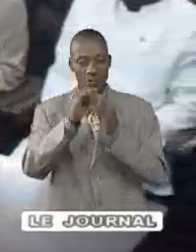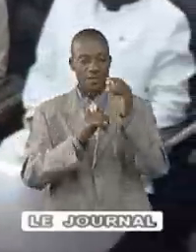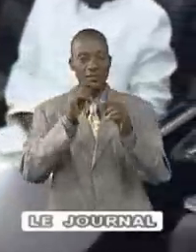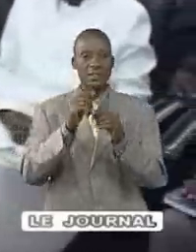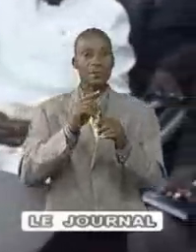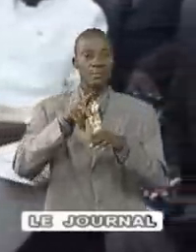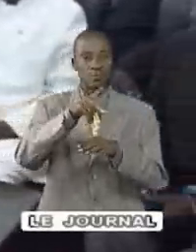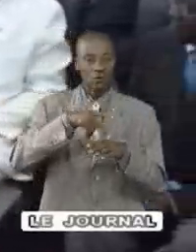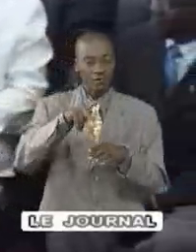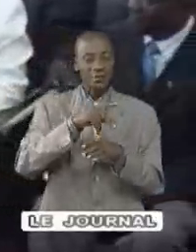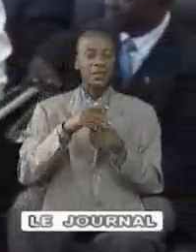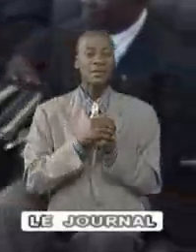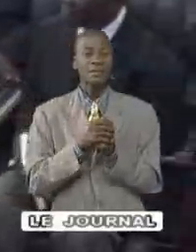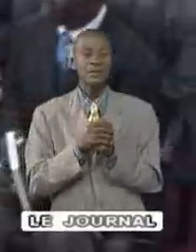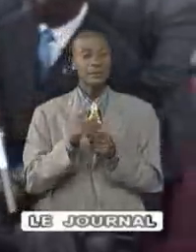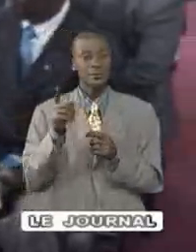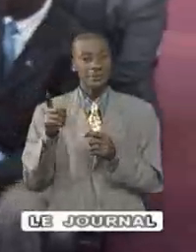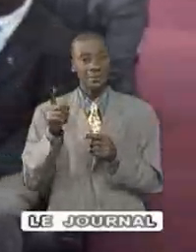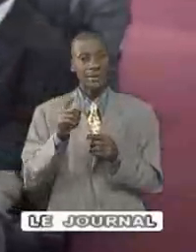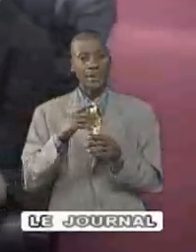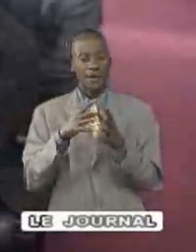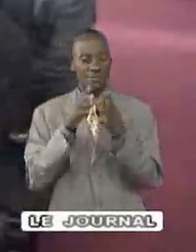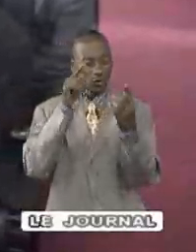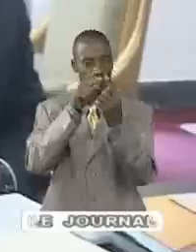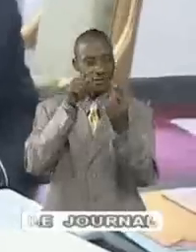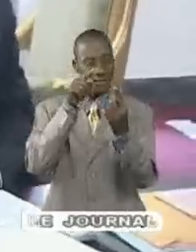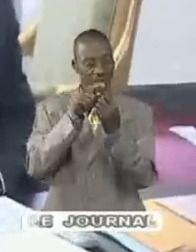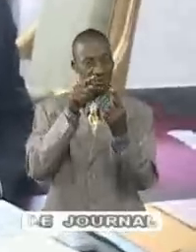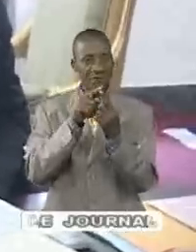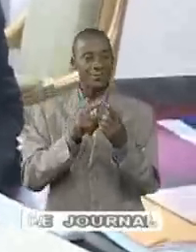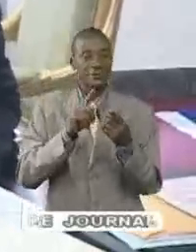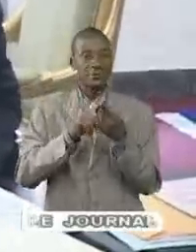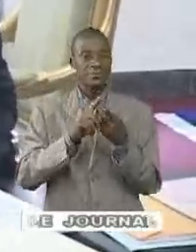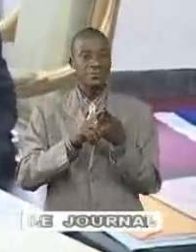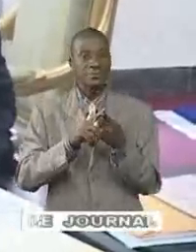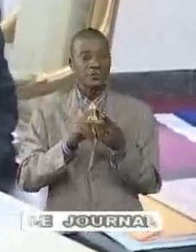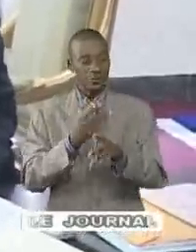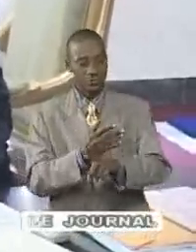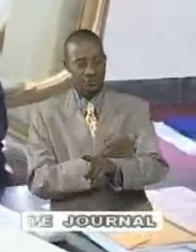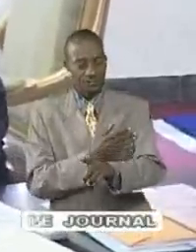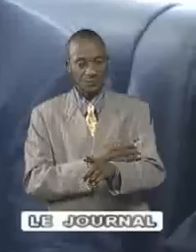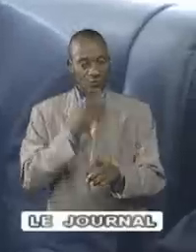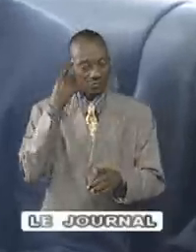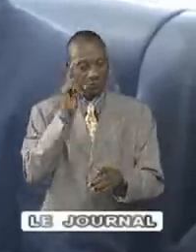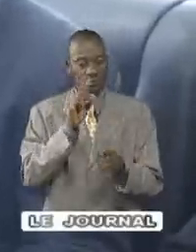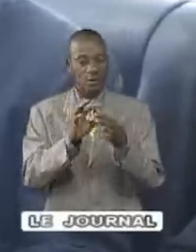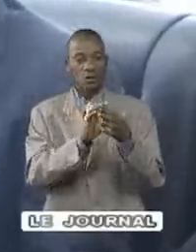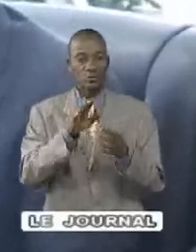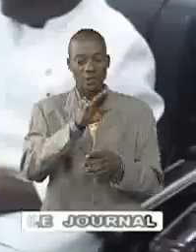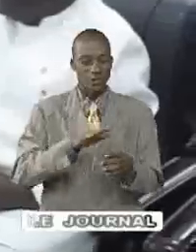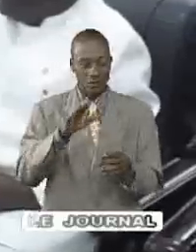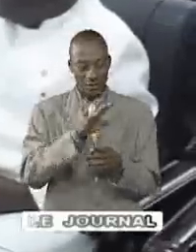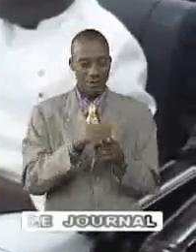souscrit fermement parce qu'elle coïncide avec ses objectifs, à savoir la promotion de la cohésion nationale à partir des communautés de